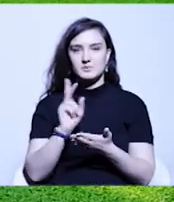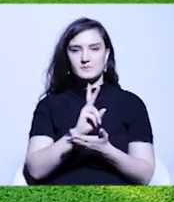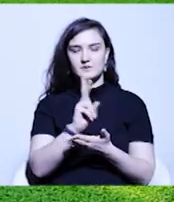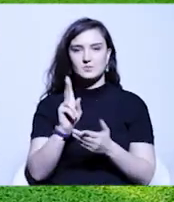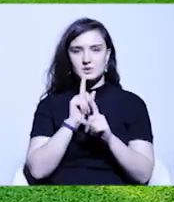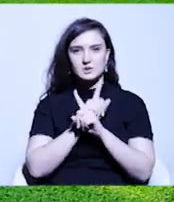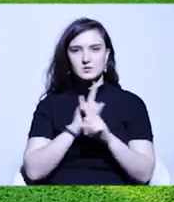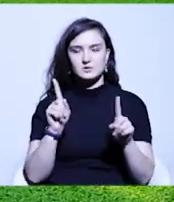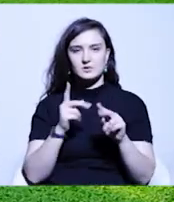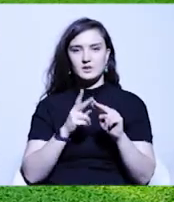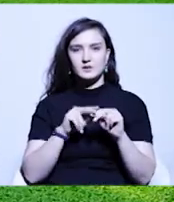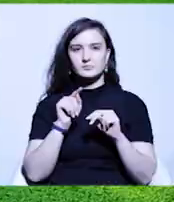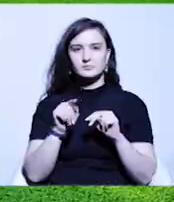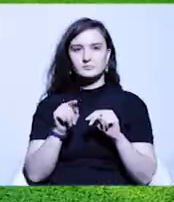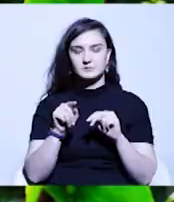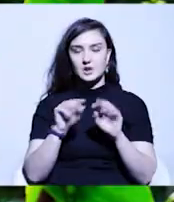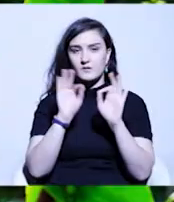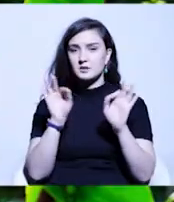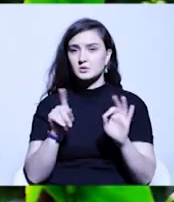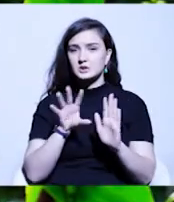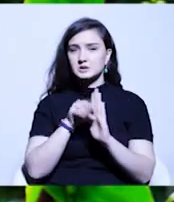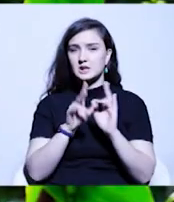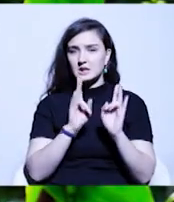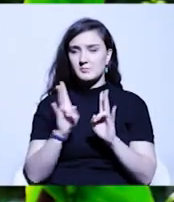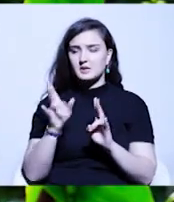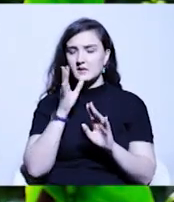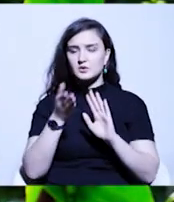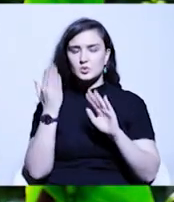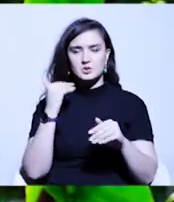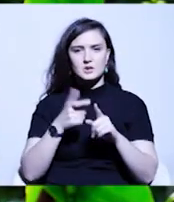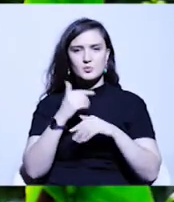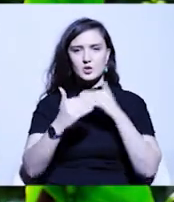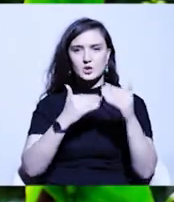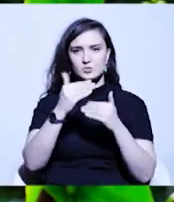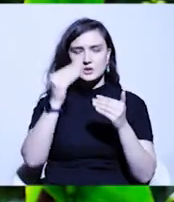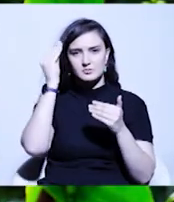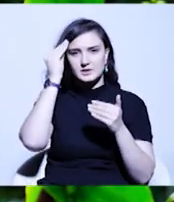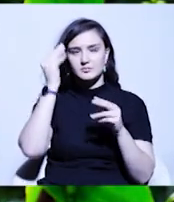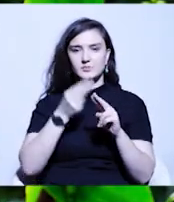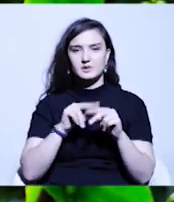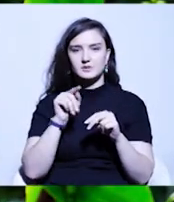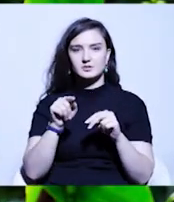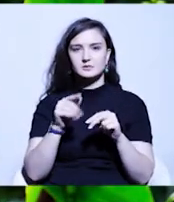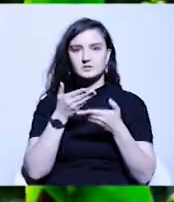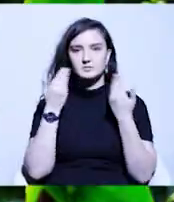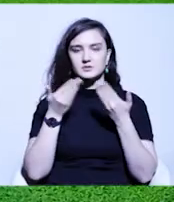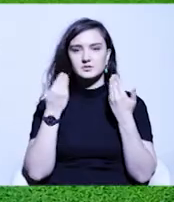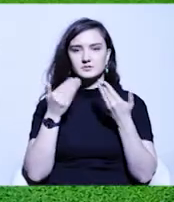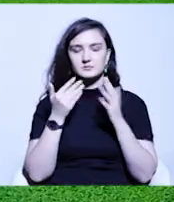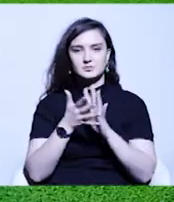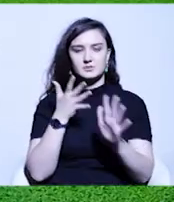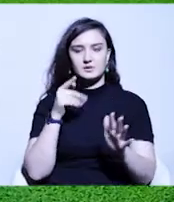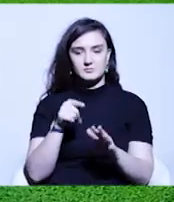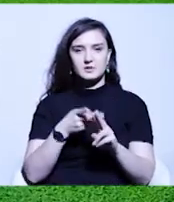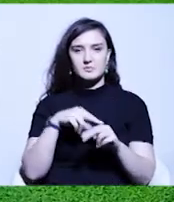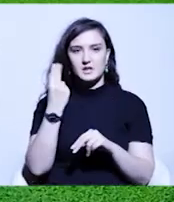ამ უცნაურობებს, რომელიც ხელოვნებაში ხდება, თავის დროზე ძალიან პროგრესული აზროვნების გამო საკმაოდ ადვილად უღებენ ალღოს და